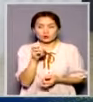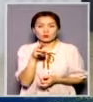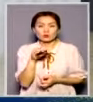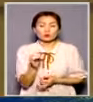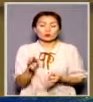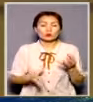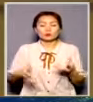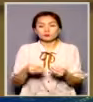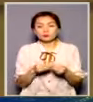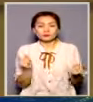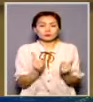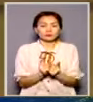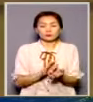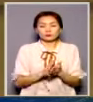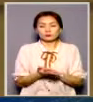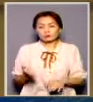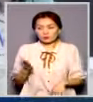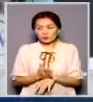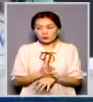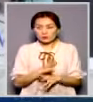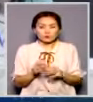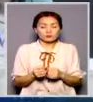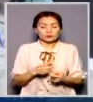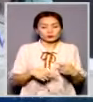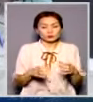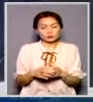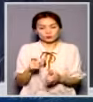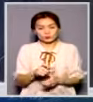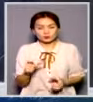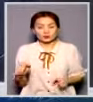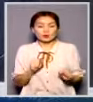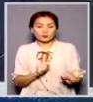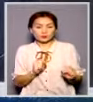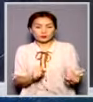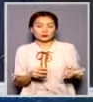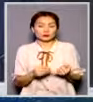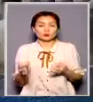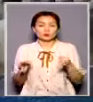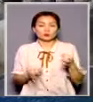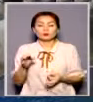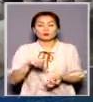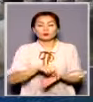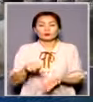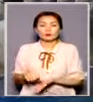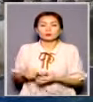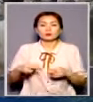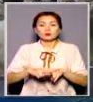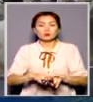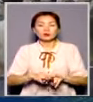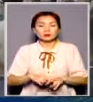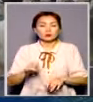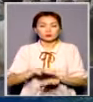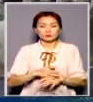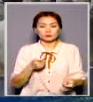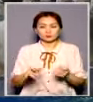облыстық сотымен бірлесіп кездесу ұйымдастырды. Шараға бизнес қауымдастықтары, адвокаттар, жергілікті соттар қатысып, Астана халықаралық қаржы